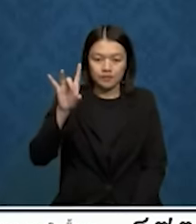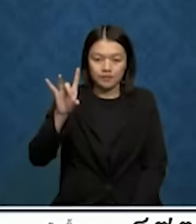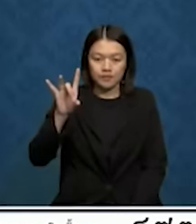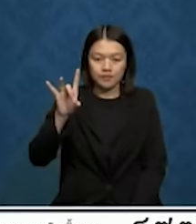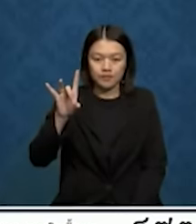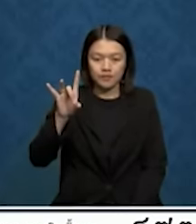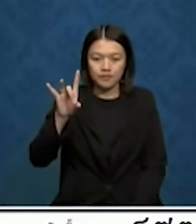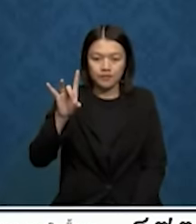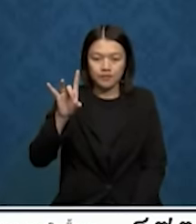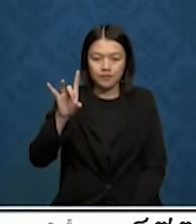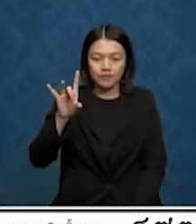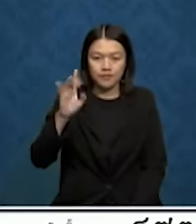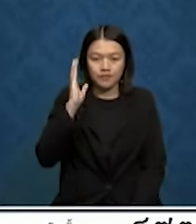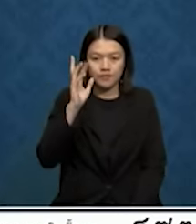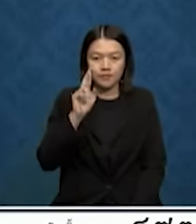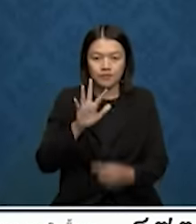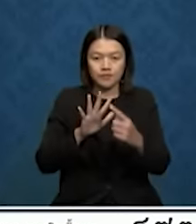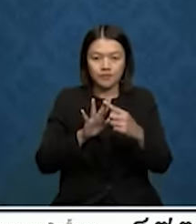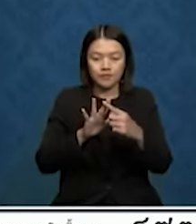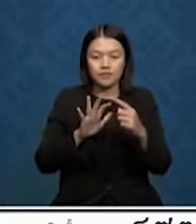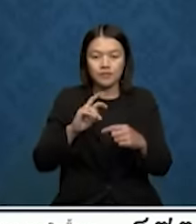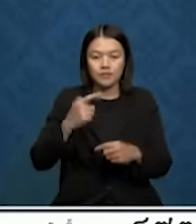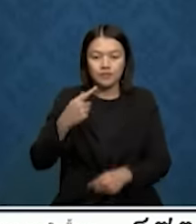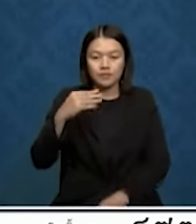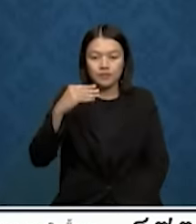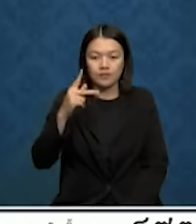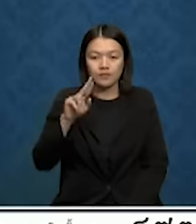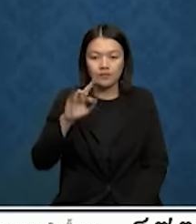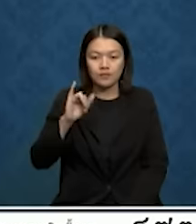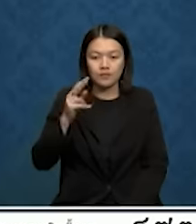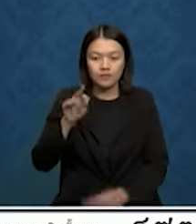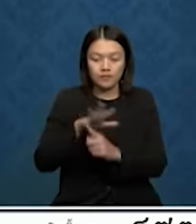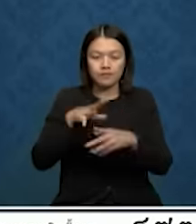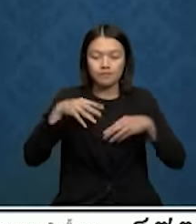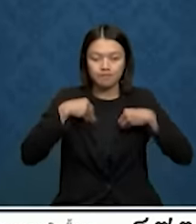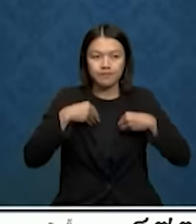308นายรุ่งโรจน์ทองศรี เห็นชอบครับ